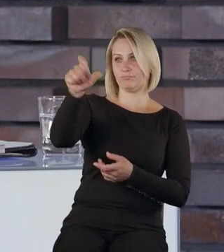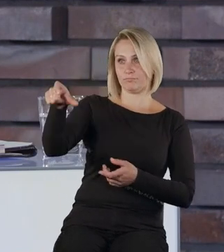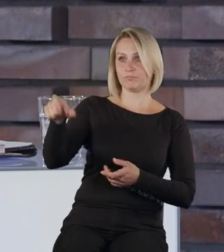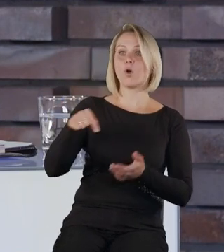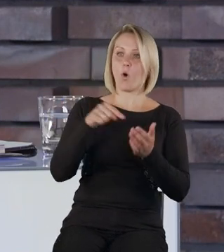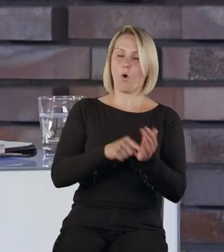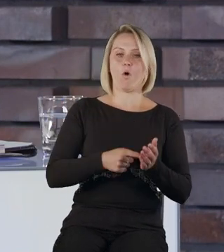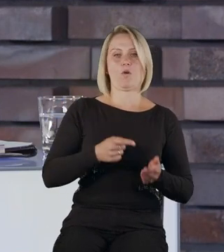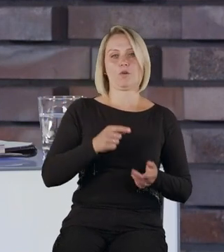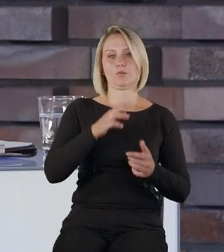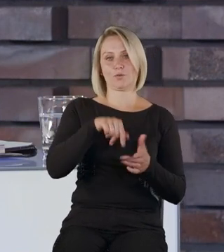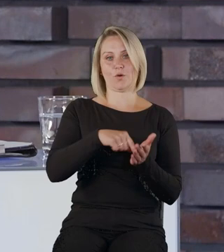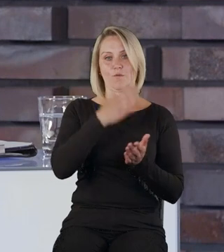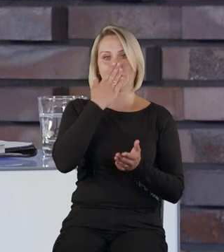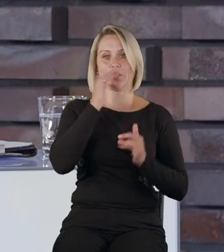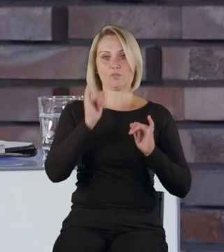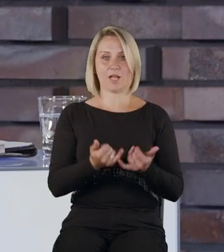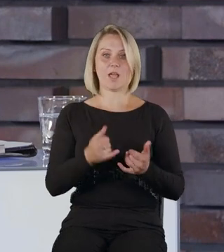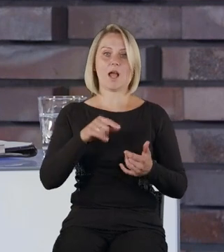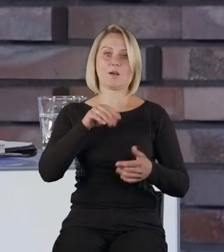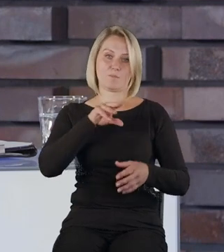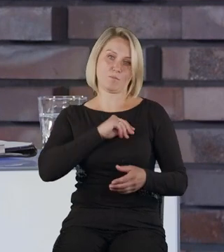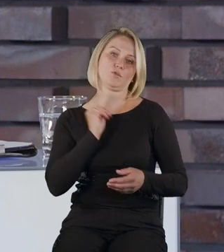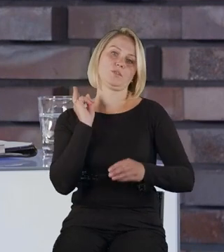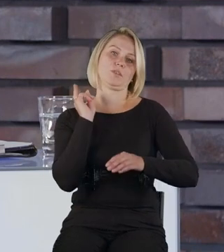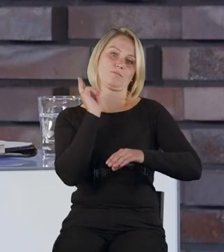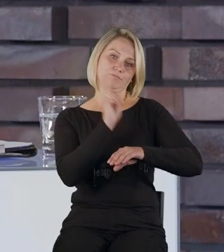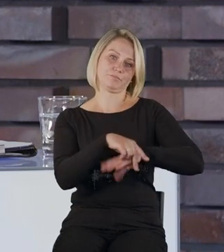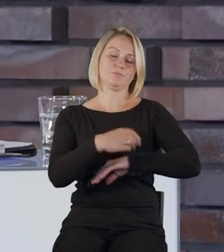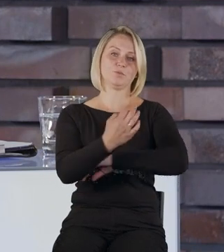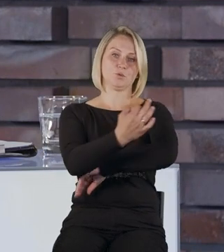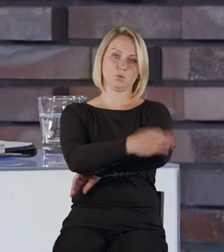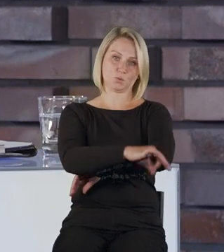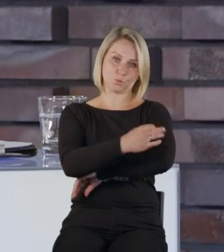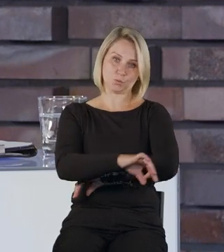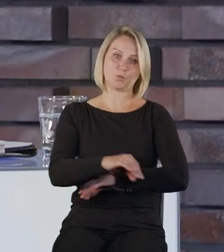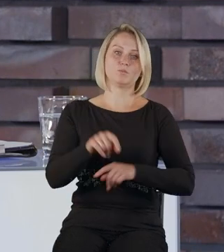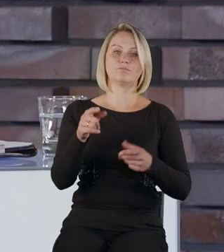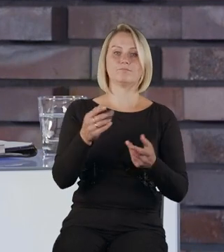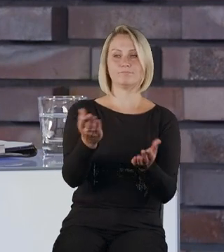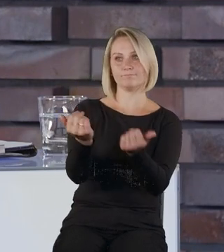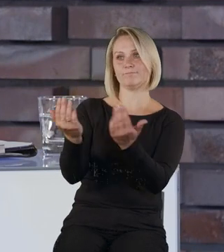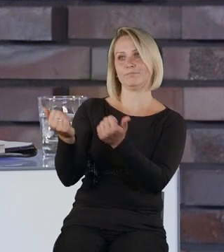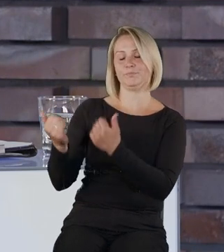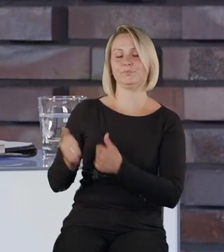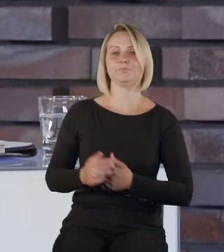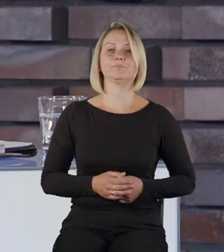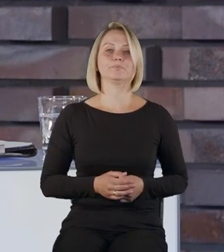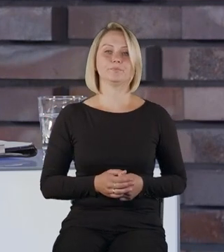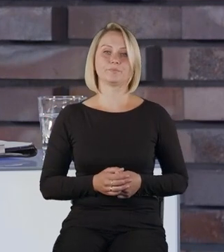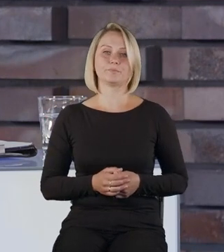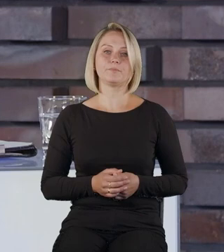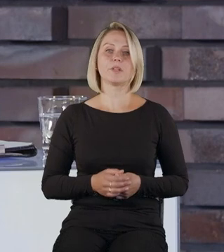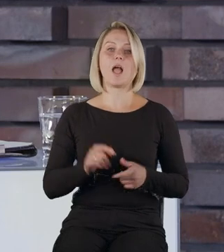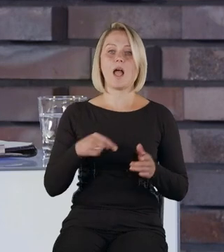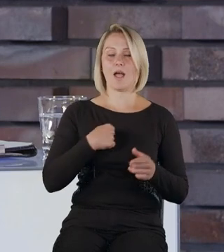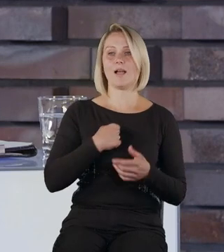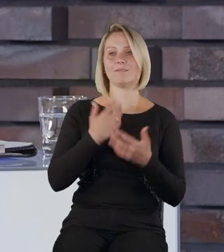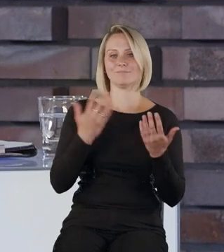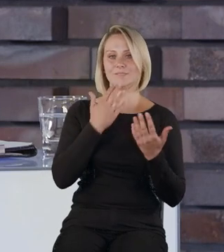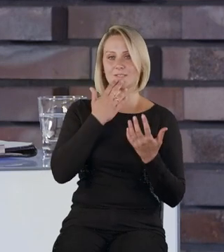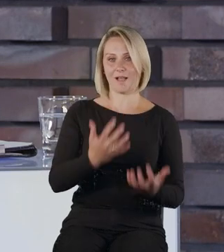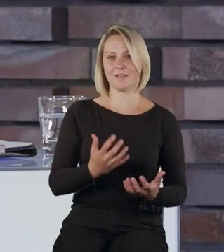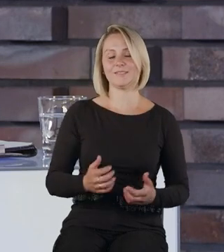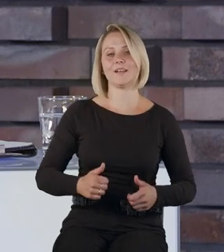będzie zależało to, od jakiego progu tak naprawdę będziemy ich przyjmowali. Natomiast zachęcam do